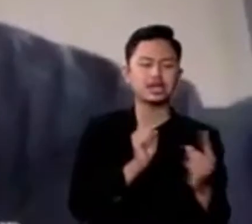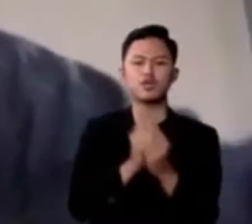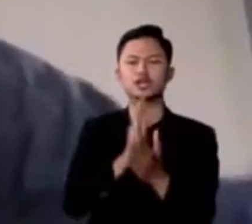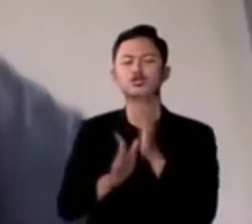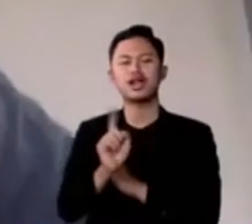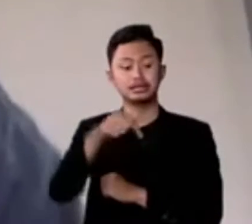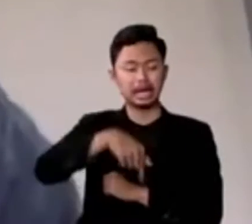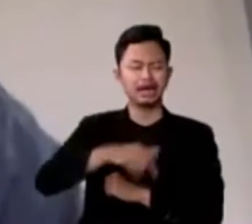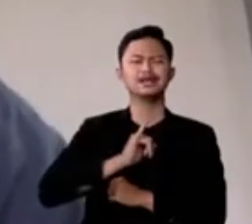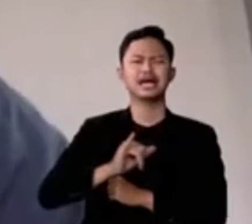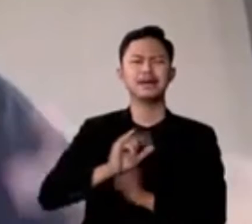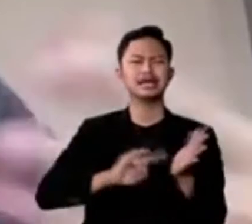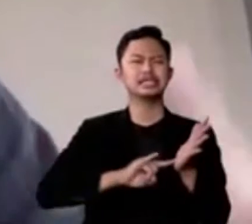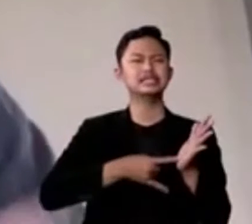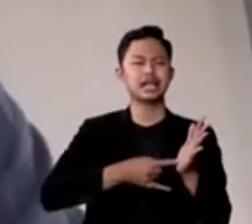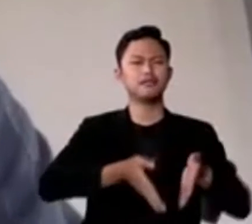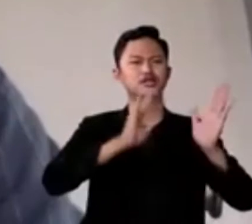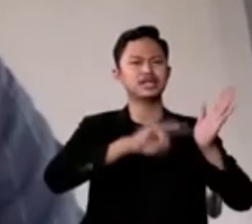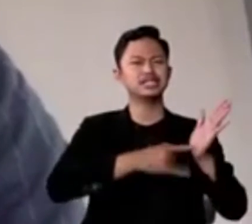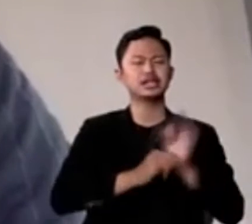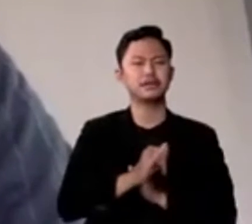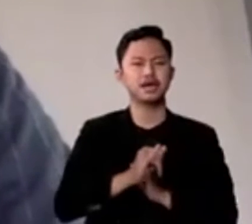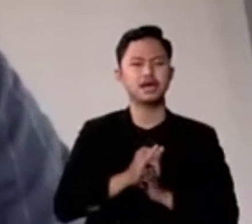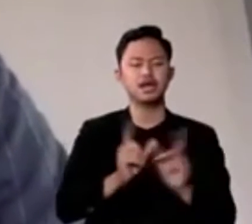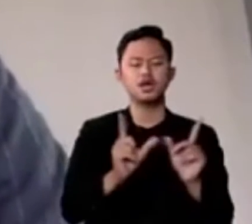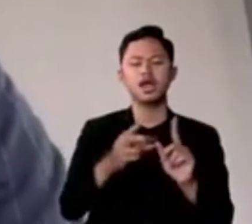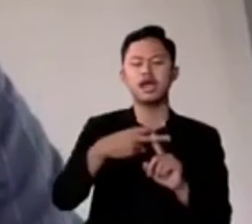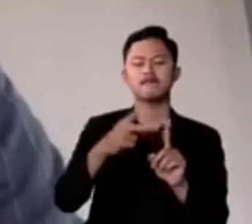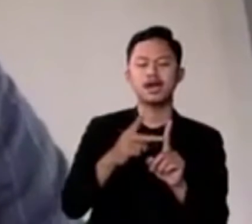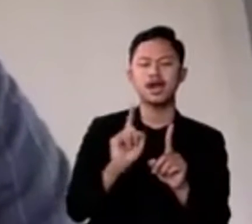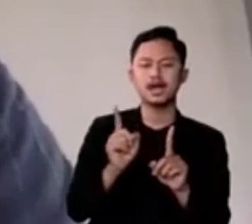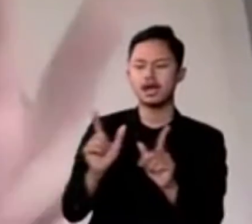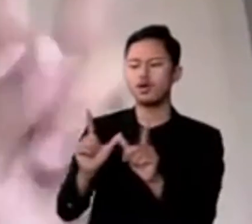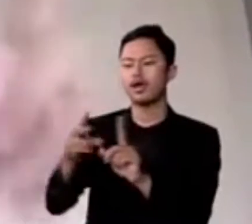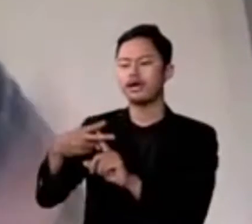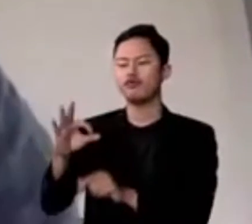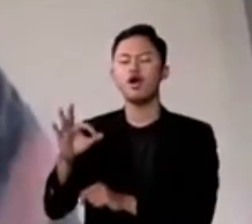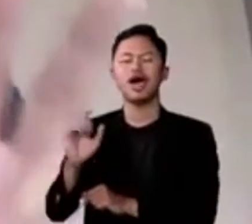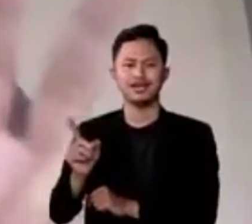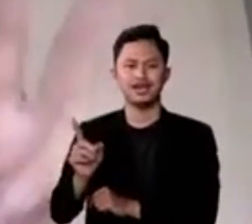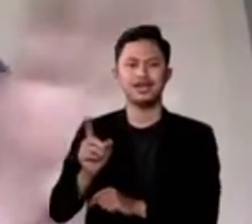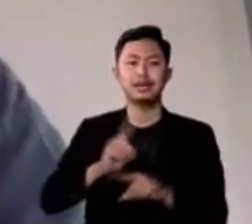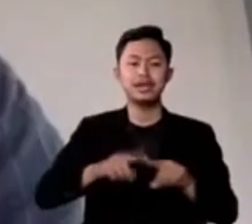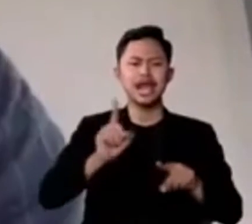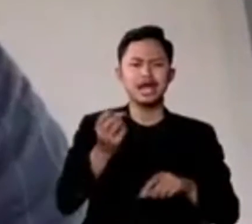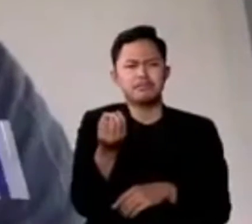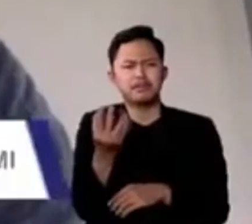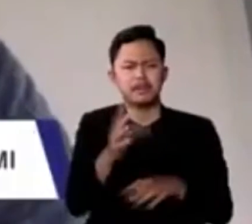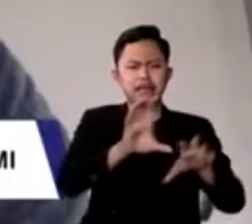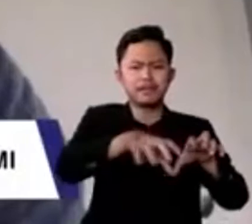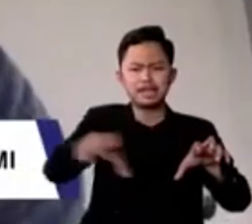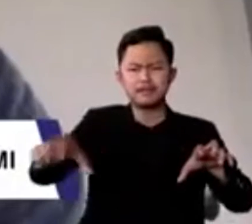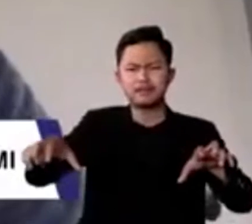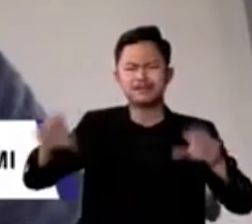bohong sama dreamwalk pemutih Terus mungkin beberapa untuk beberapa kesempatan kita memang harus memaksakan kuota